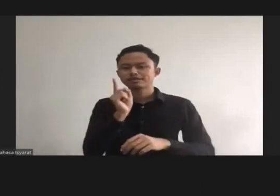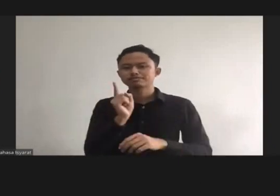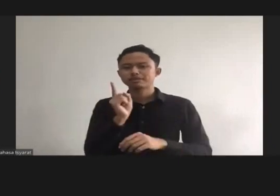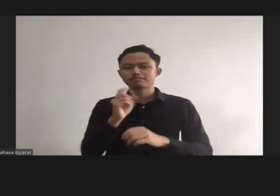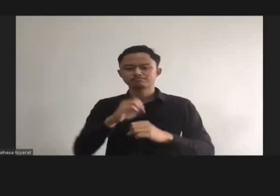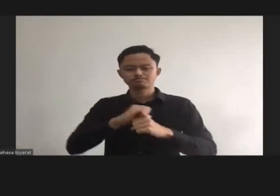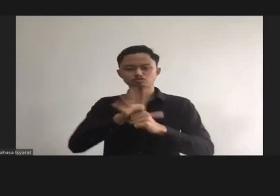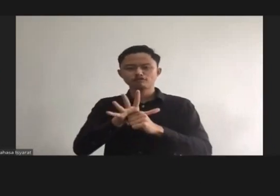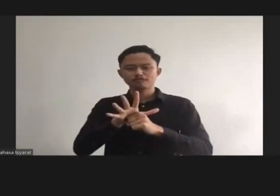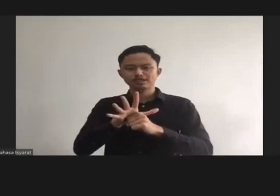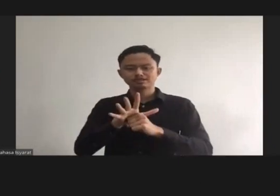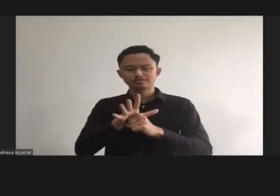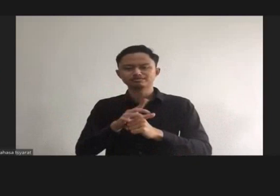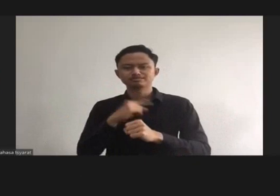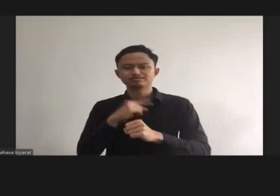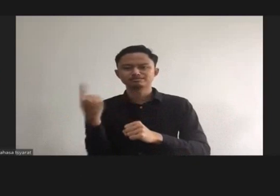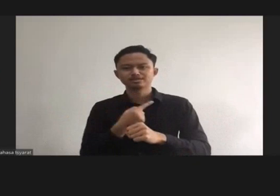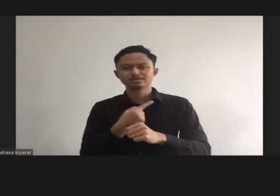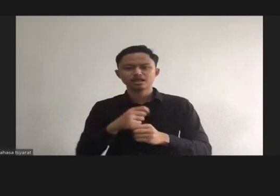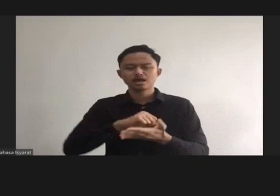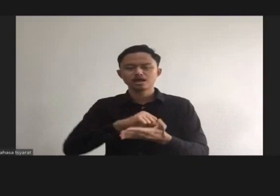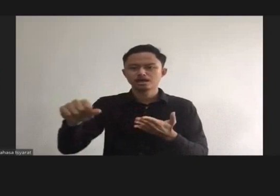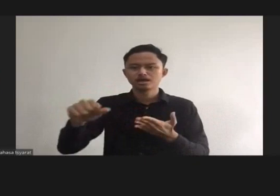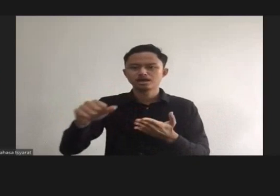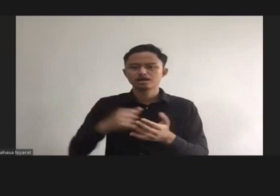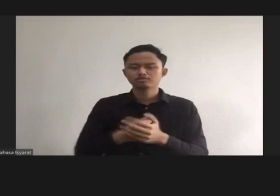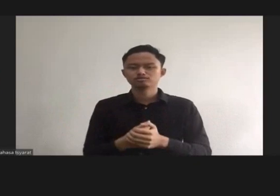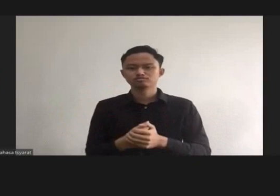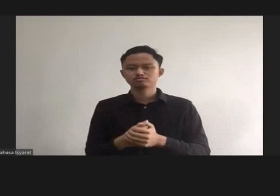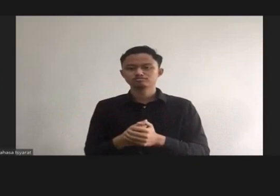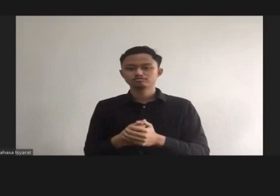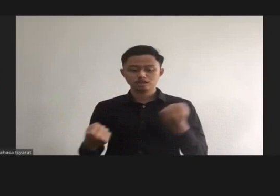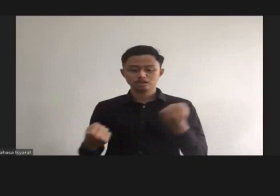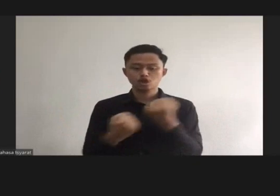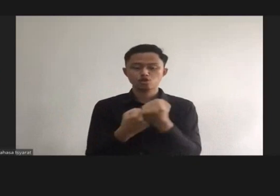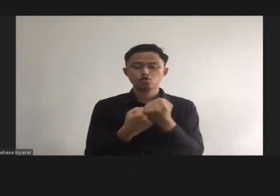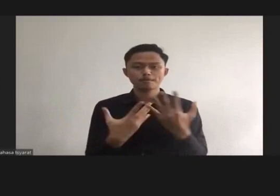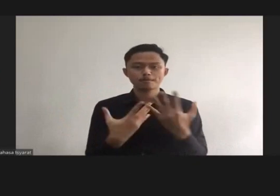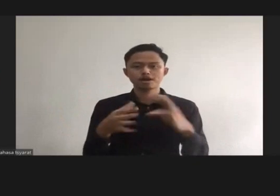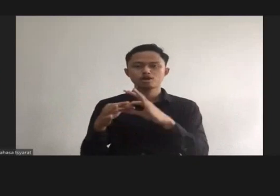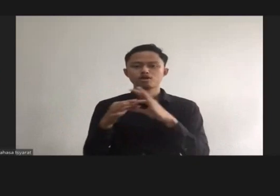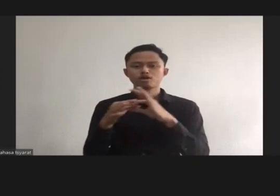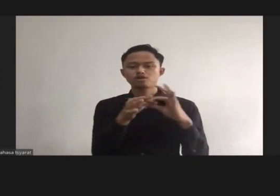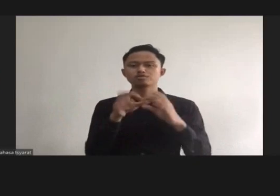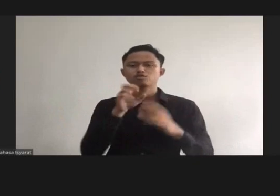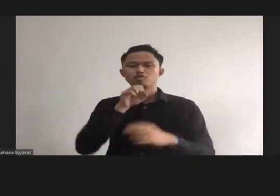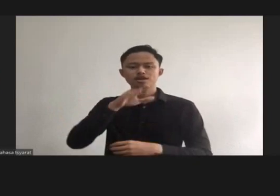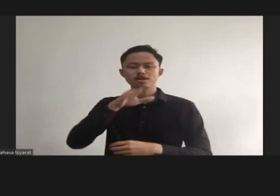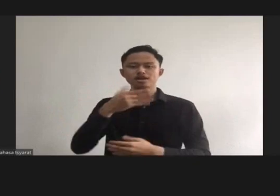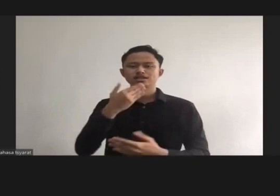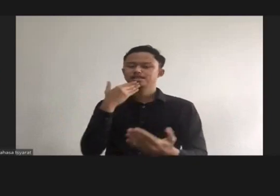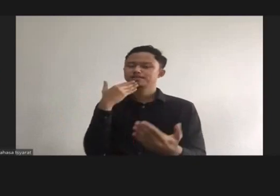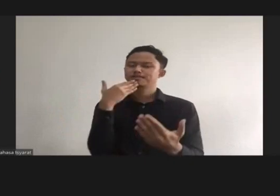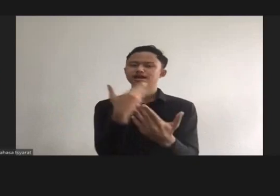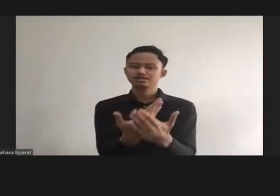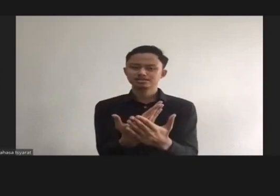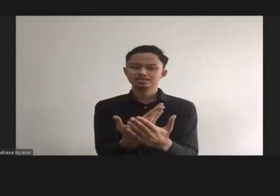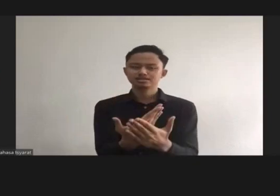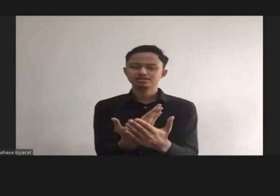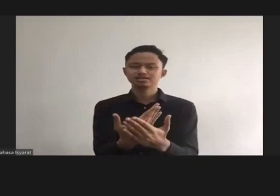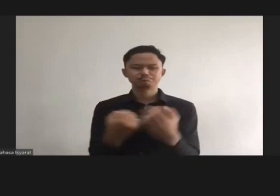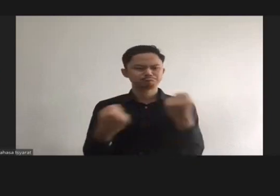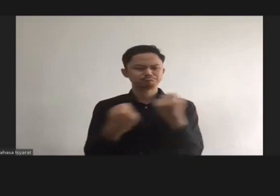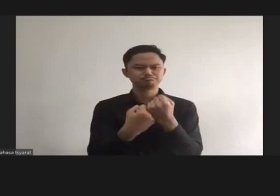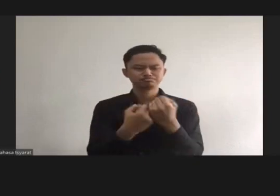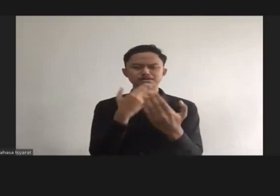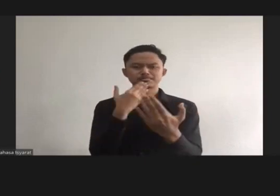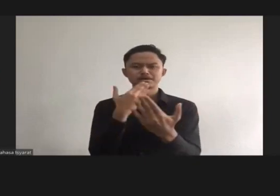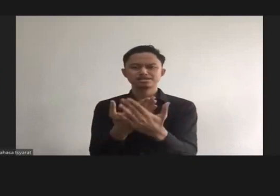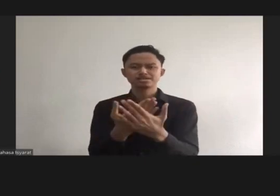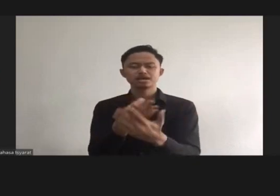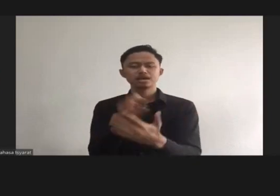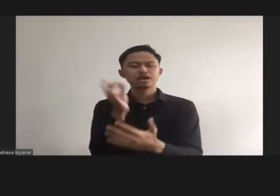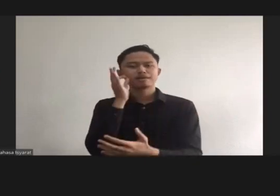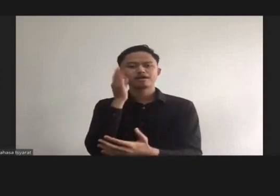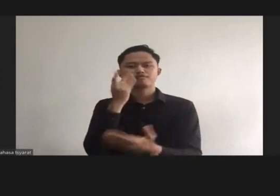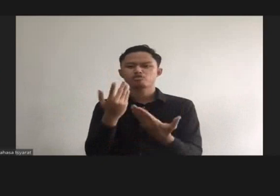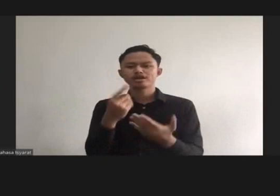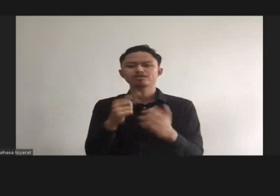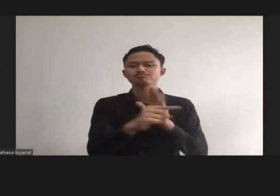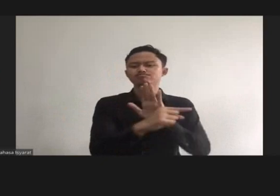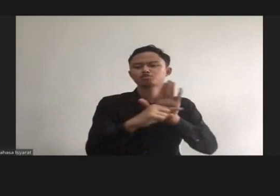akan mendorong kolaborasi. Sekali lagi kami menyampaikan terima kasih atas dukungannya, dan mohon maaf apabila dalam penyampaian sore hari kurang